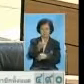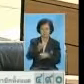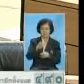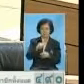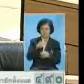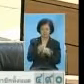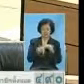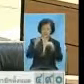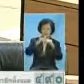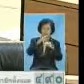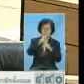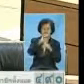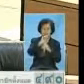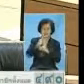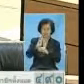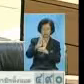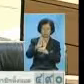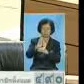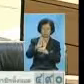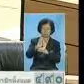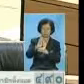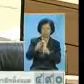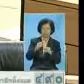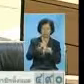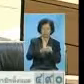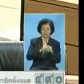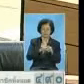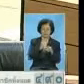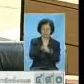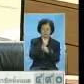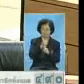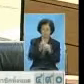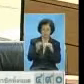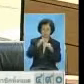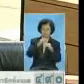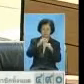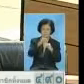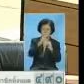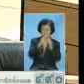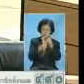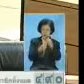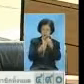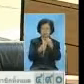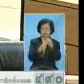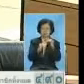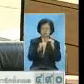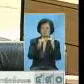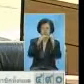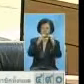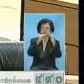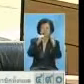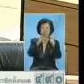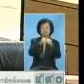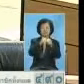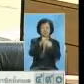ดอลก็คือ40กว่าบาทแล้วต่อมาในเวลาพริบตาเดียวก็ขึ้นมาเป็น2ดอลจากนั้นก็ขึ้นมาไล่เรี่ยกับ100บาทไปโดยตล